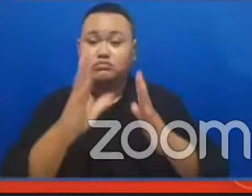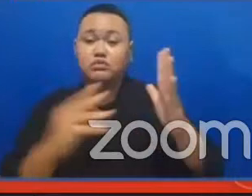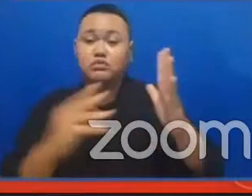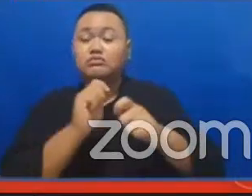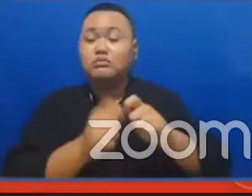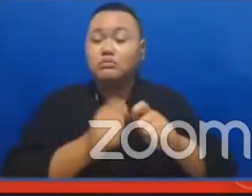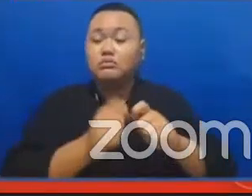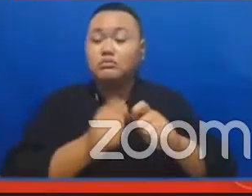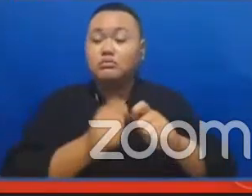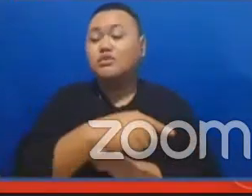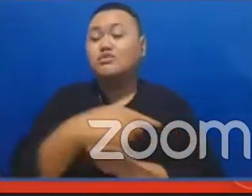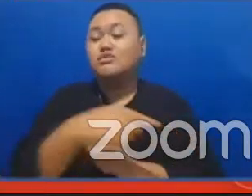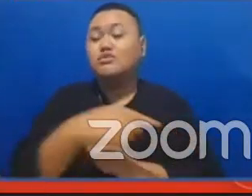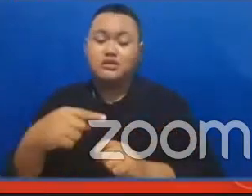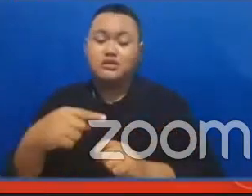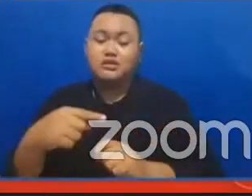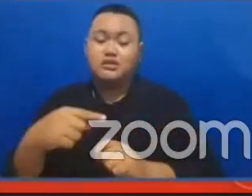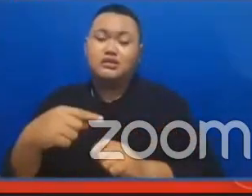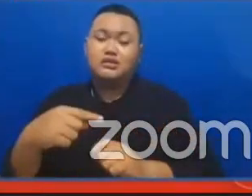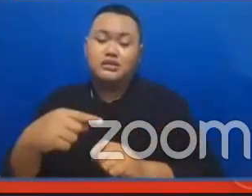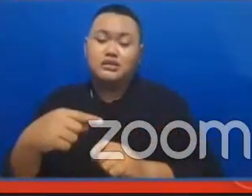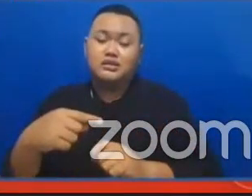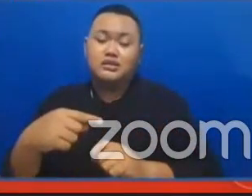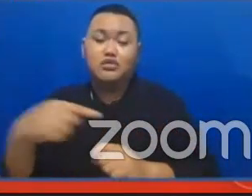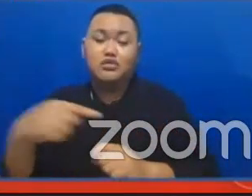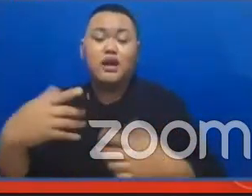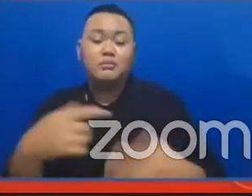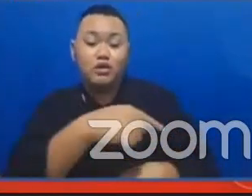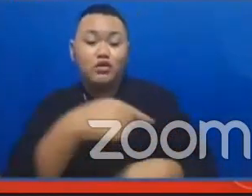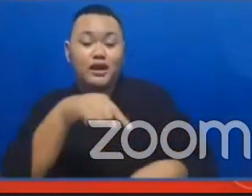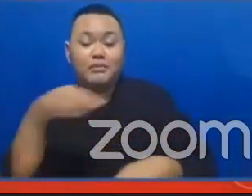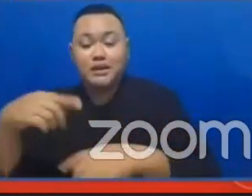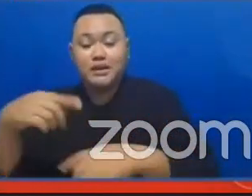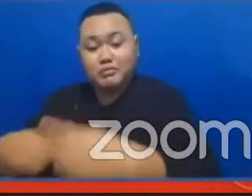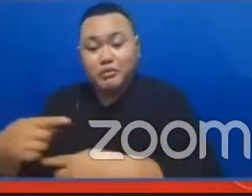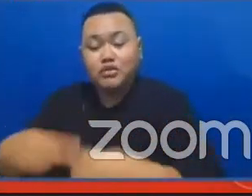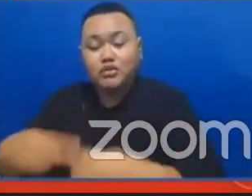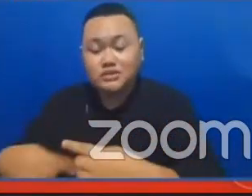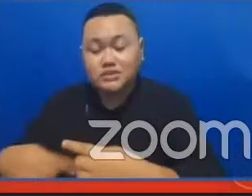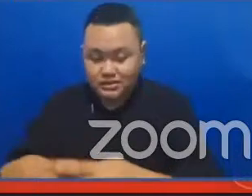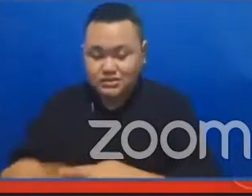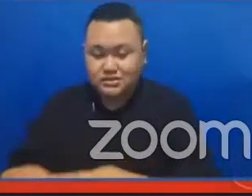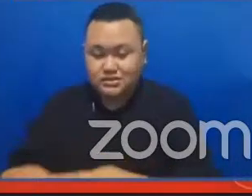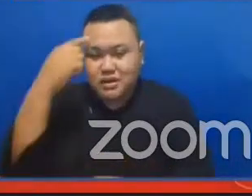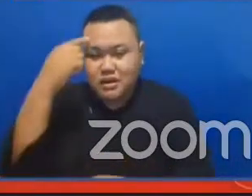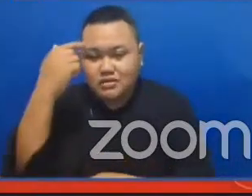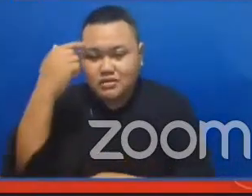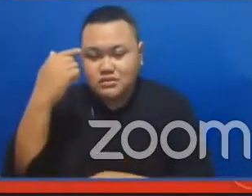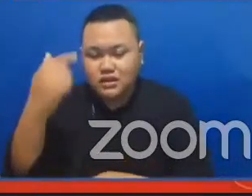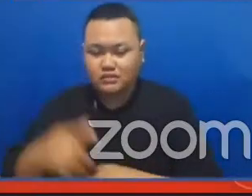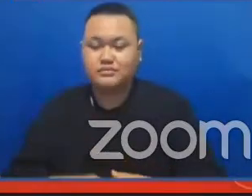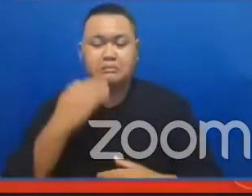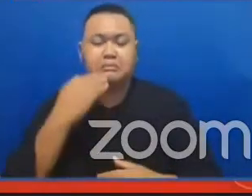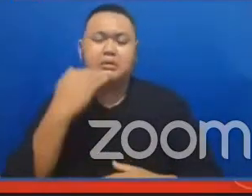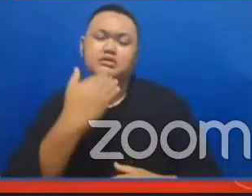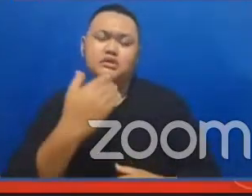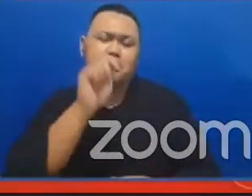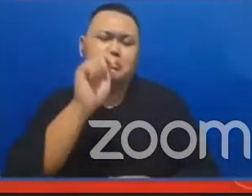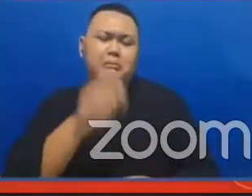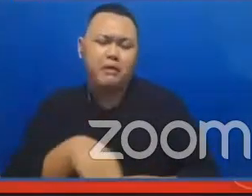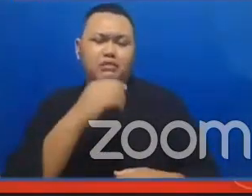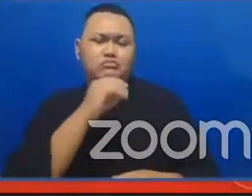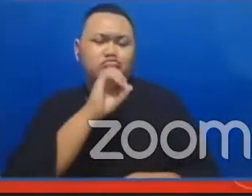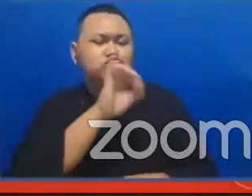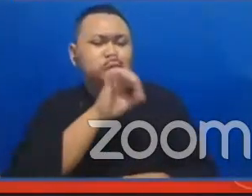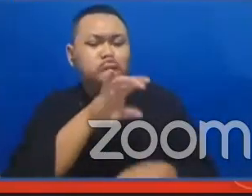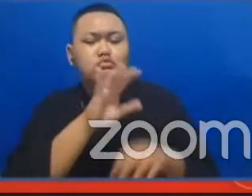memperbaiki kekurangan pada proses pembelajaran. Kadang banyak menggunakan metode ceramah dan latihan soal.